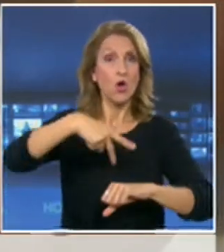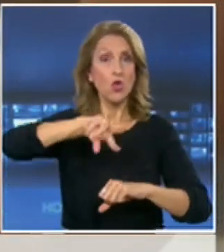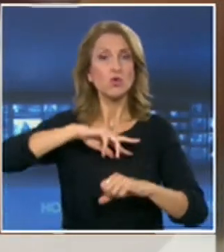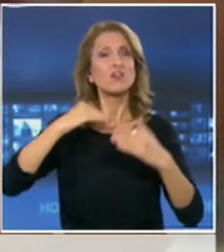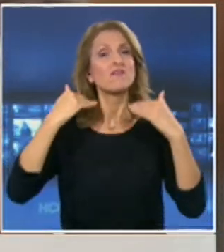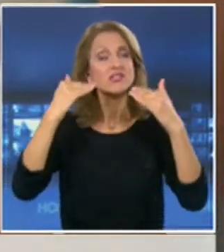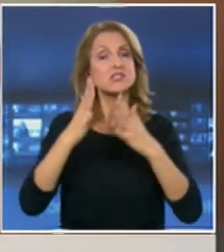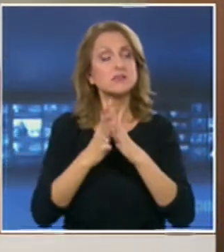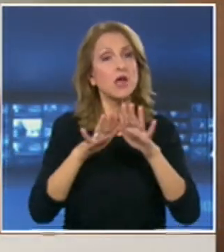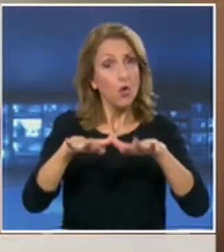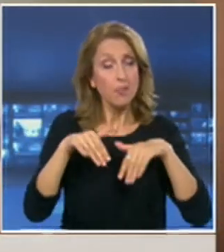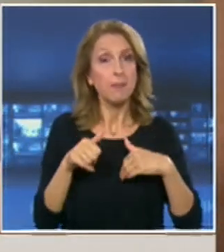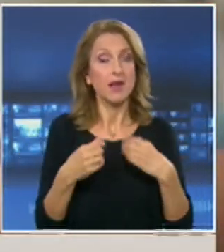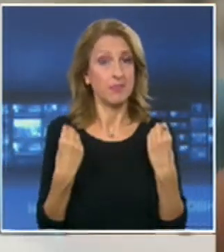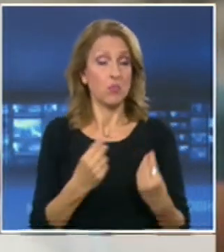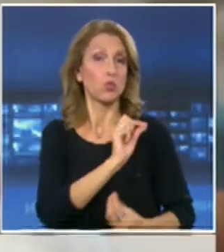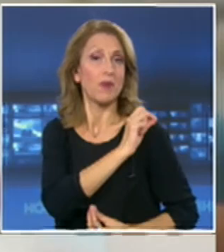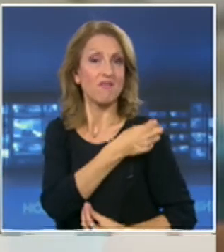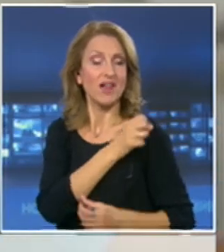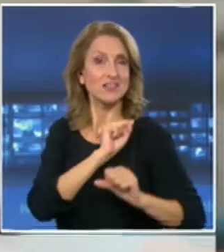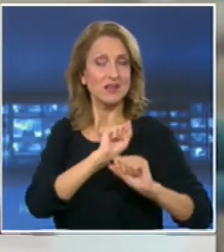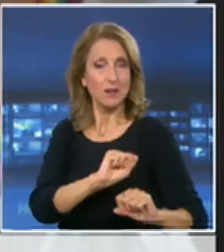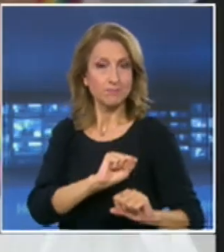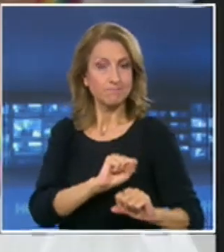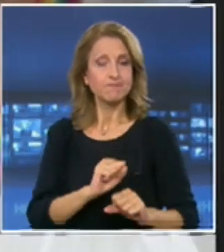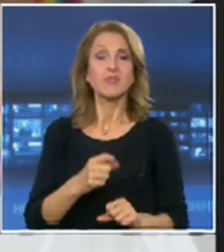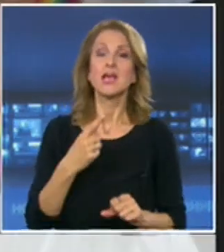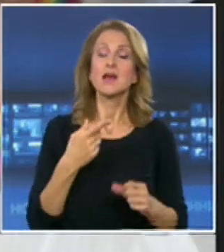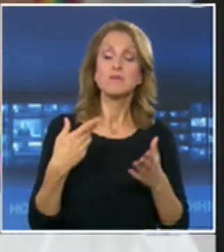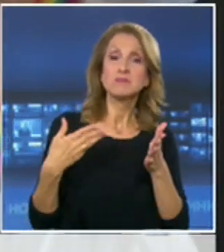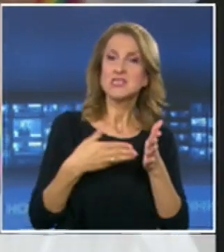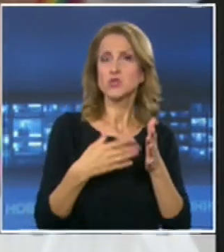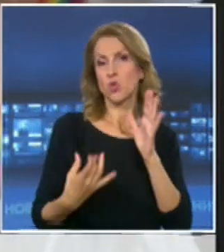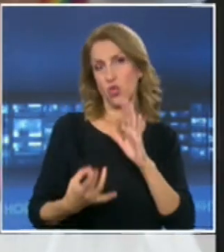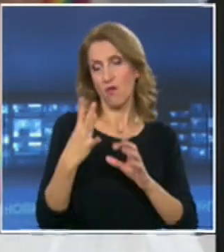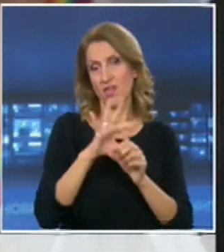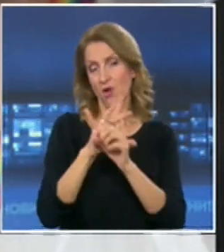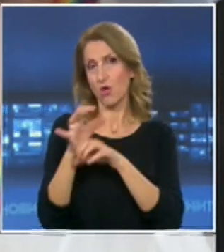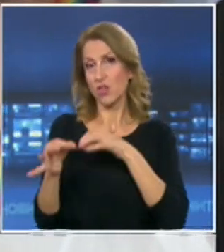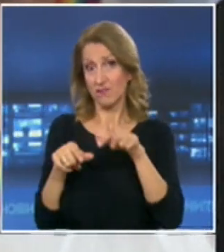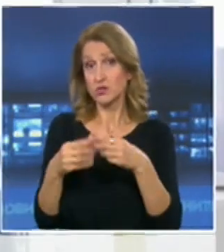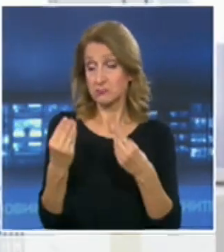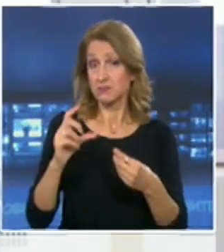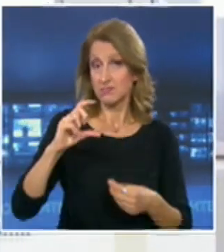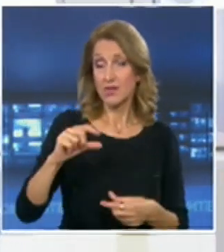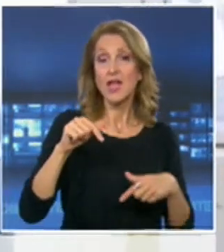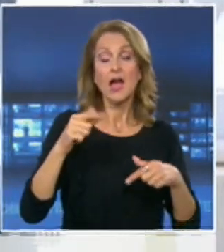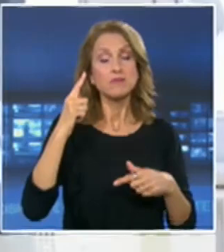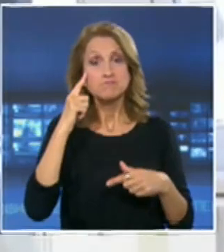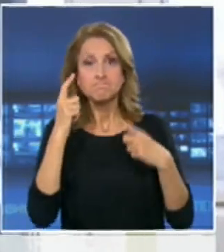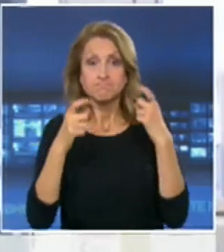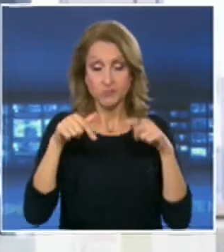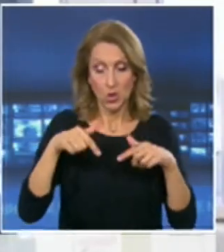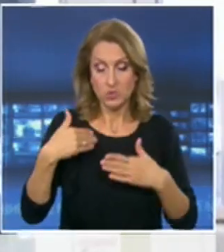дават надежда за една от най-уязвимите групи от населението срещу новия коронавирус. Заключенията на този етап показват,